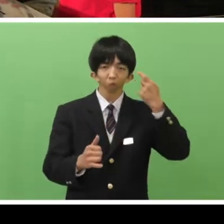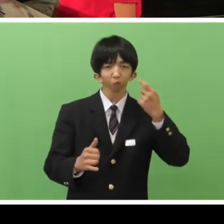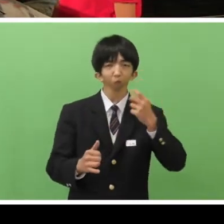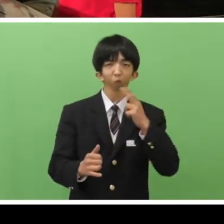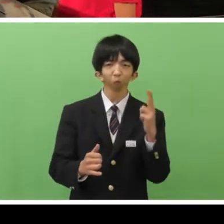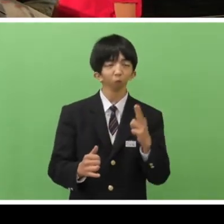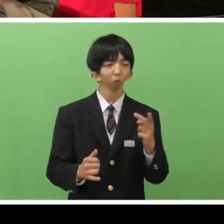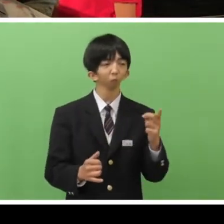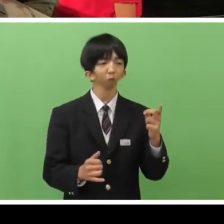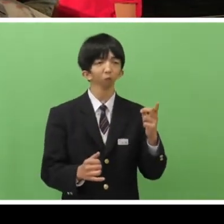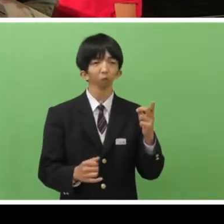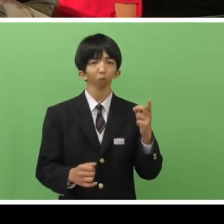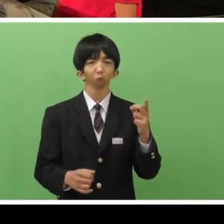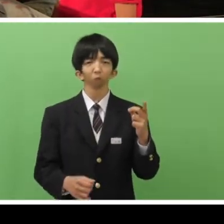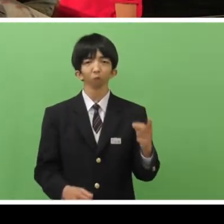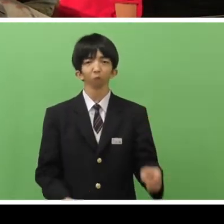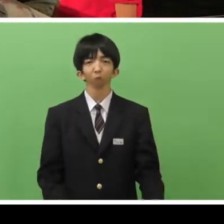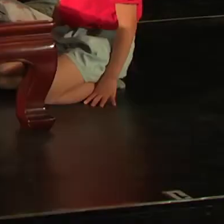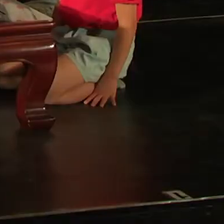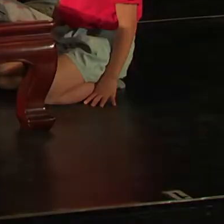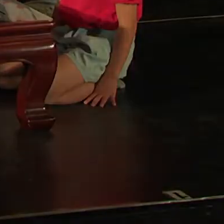かも。